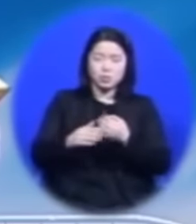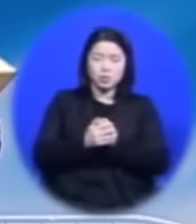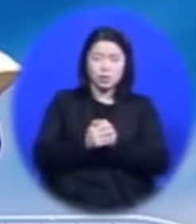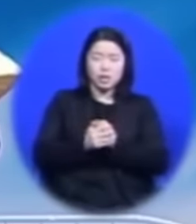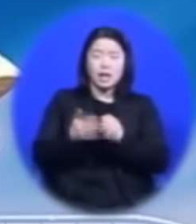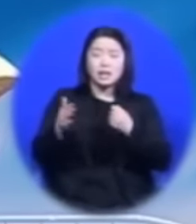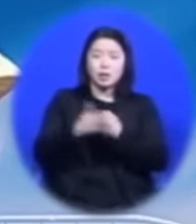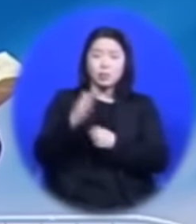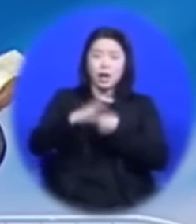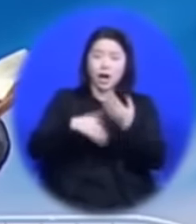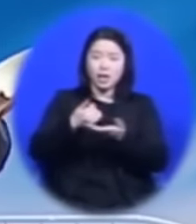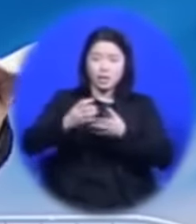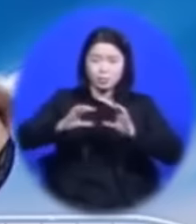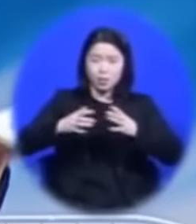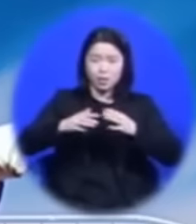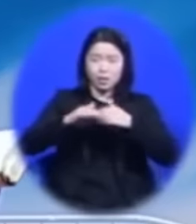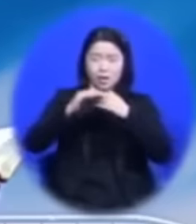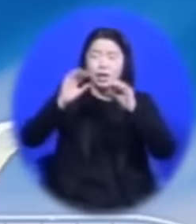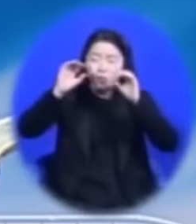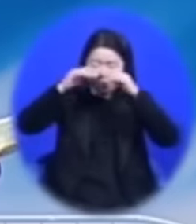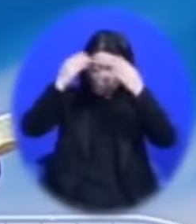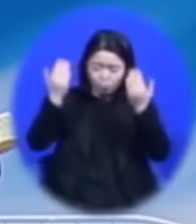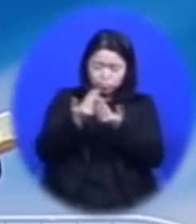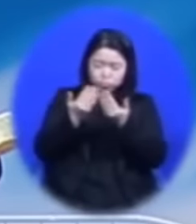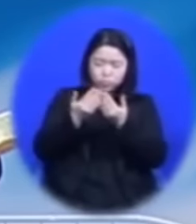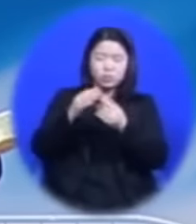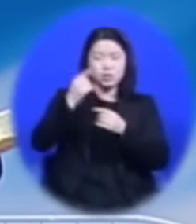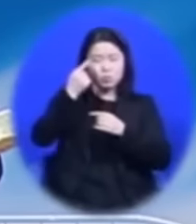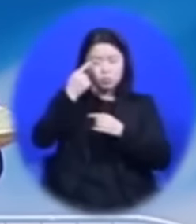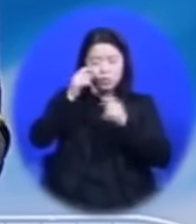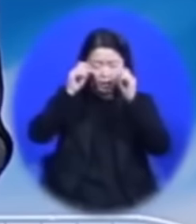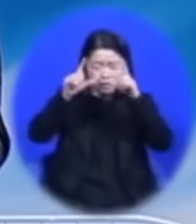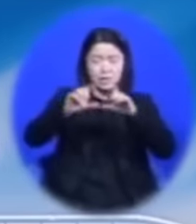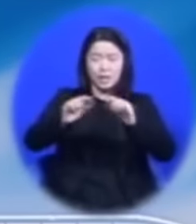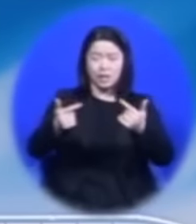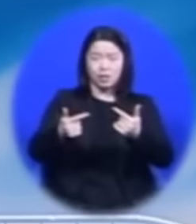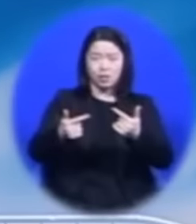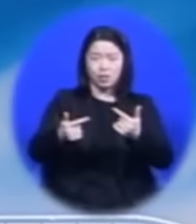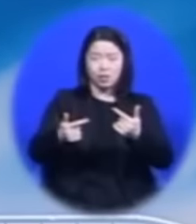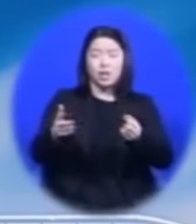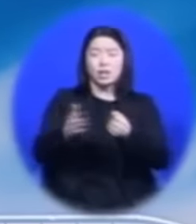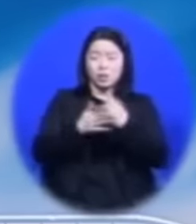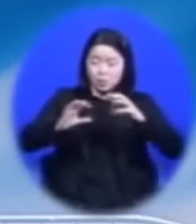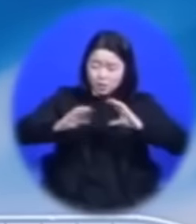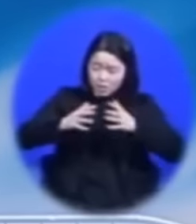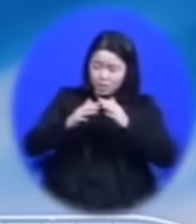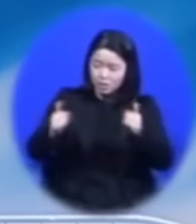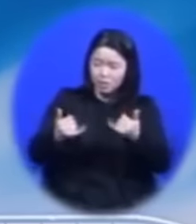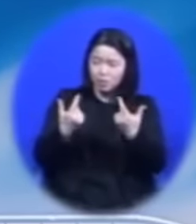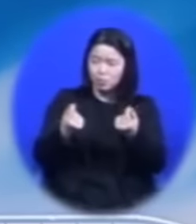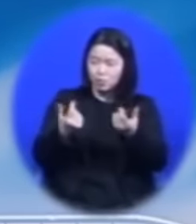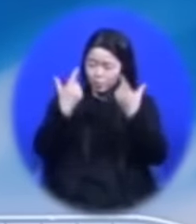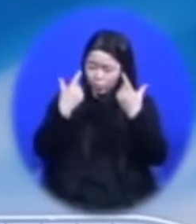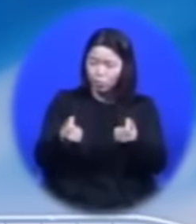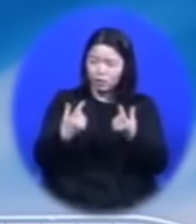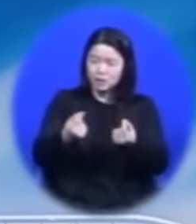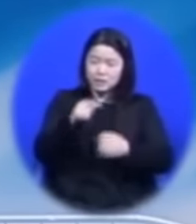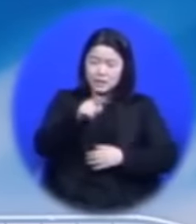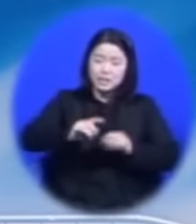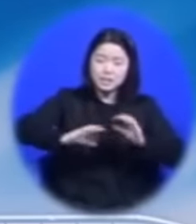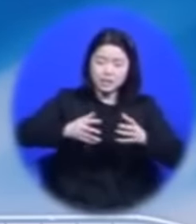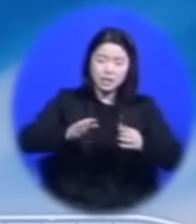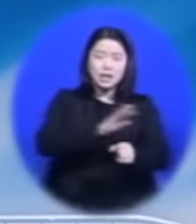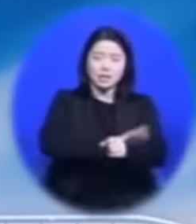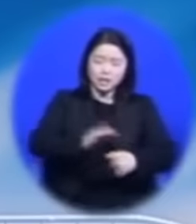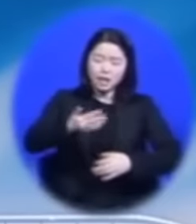그래서 하나님의 나라의 눈이 온전히 열려지지 않은 거예요. 그래서 세상 사람들처럼 똑같이 이 세상에서 잘 먹고 잘